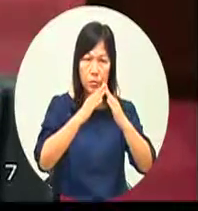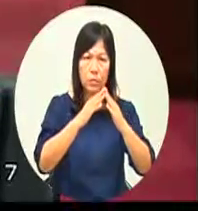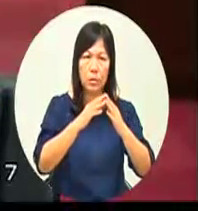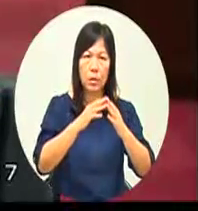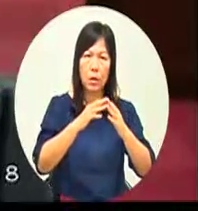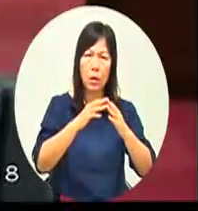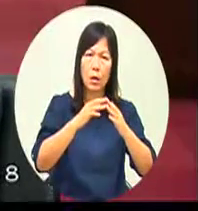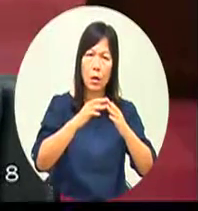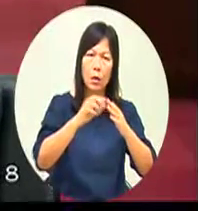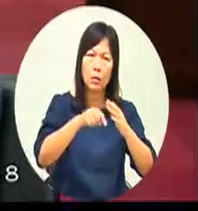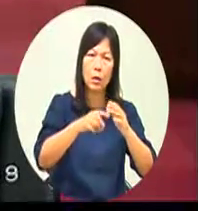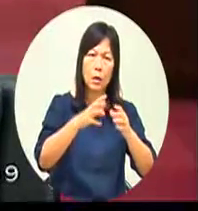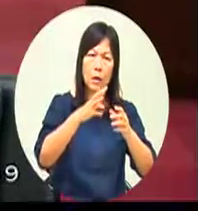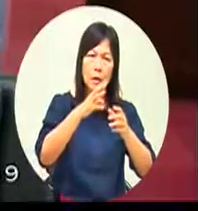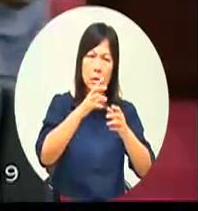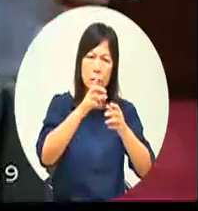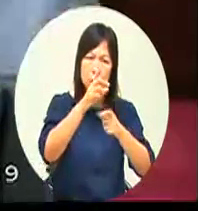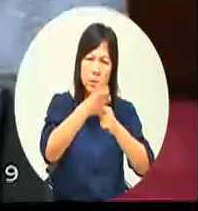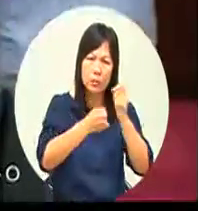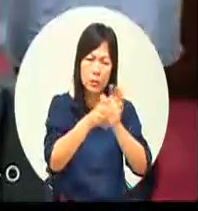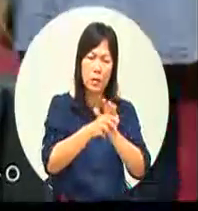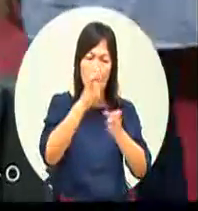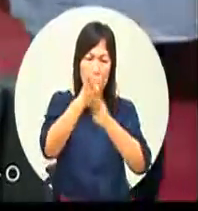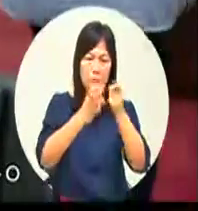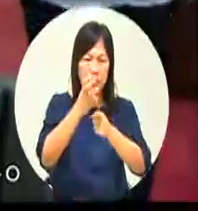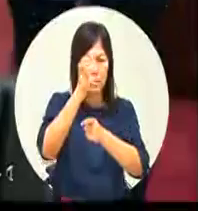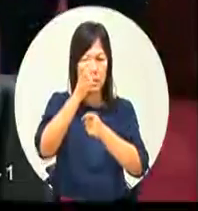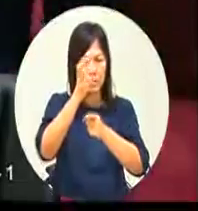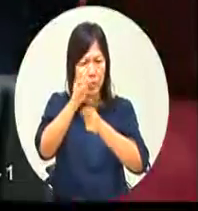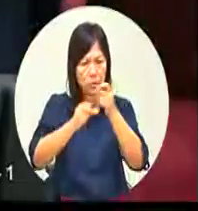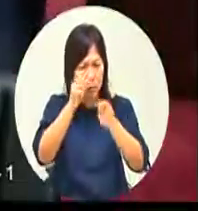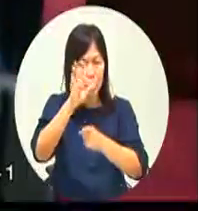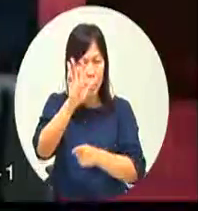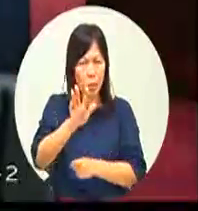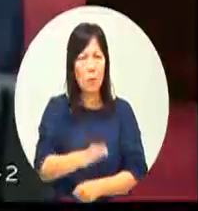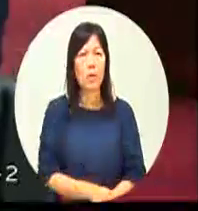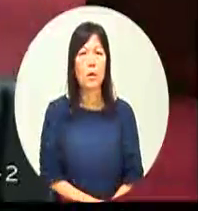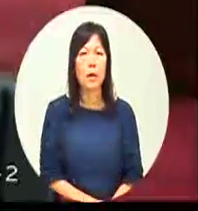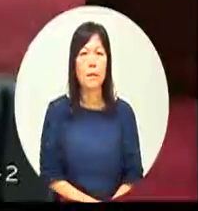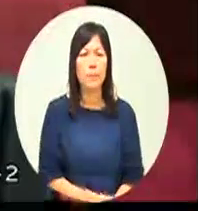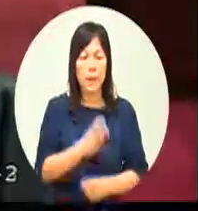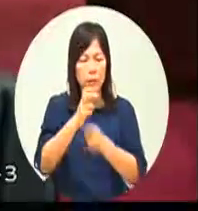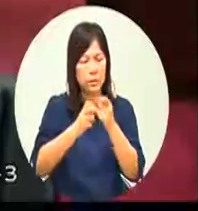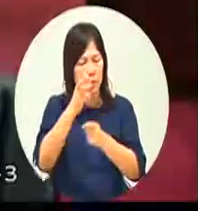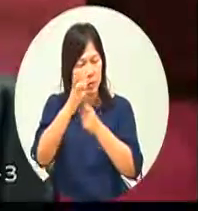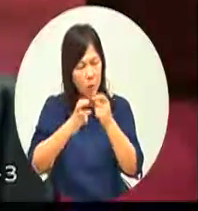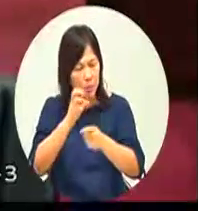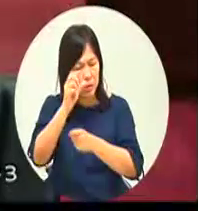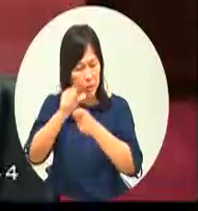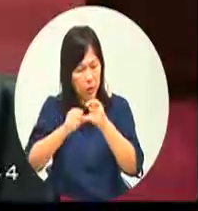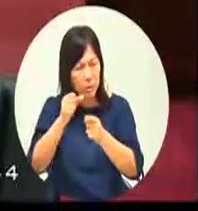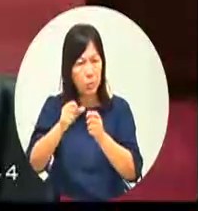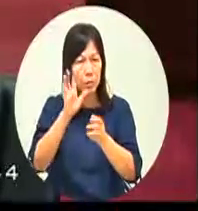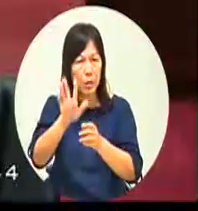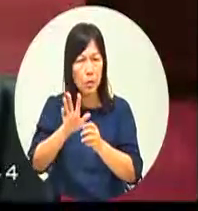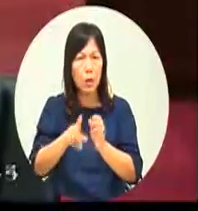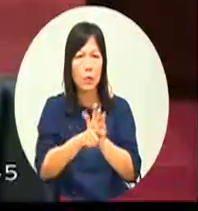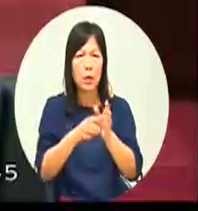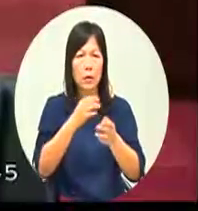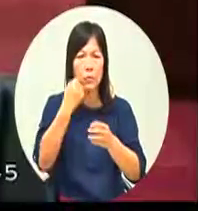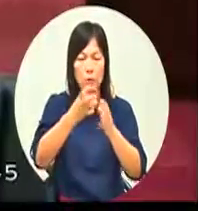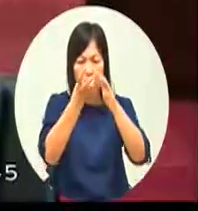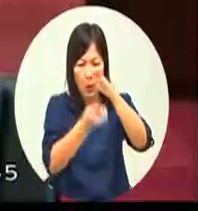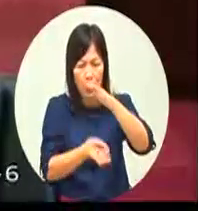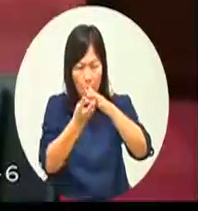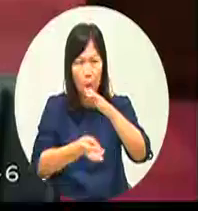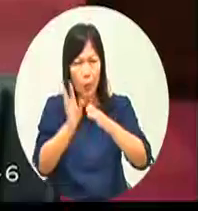拢超龄的，拢三十几年、三十年、三十五年啊嘛。但是三十年、三十五年，即摆变作一个现象啊，就是它漏水的问